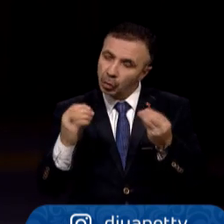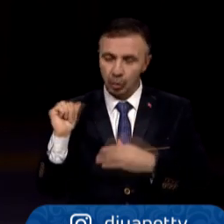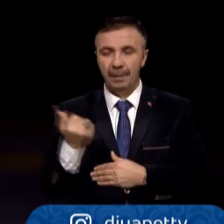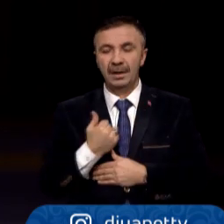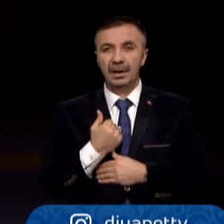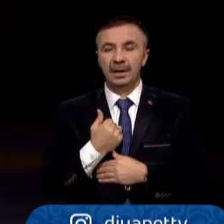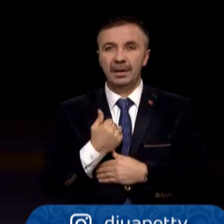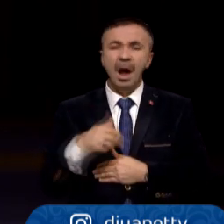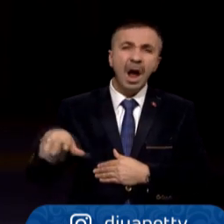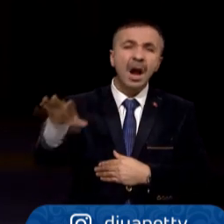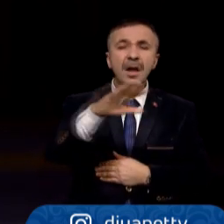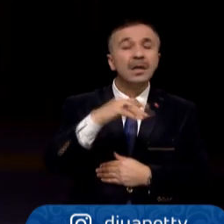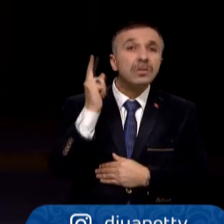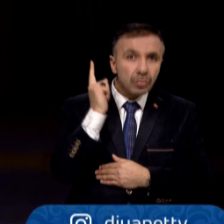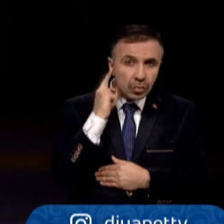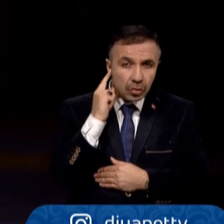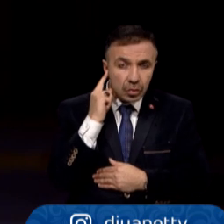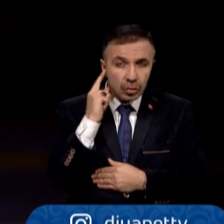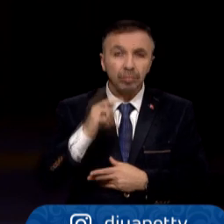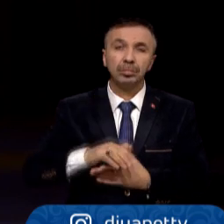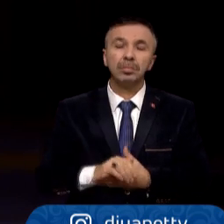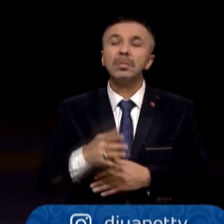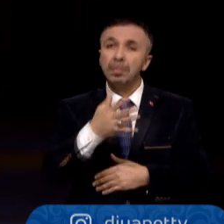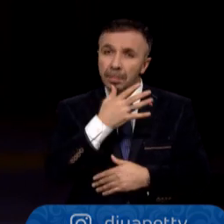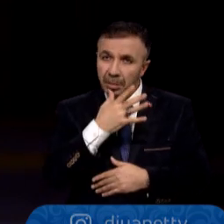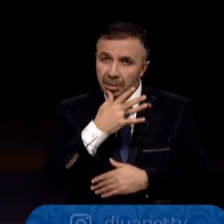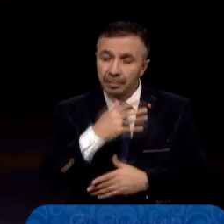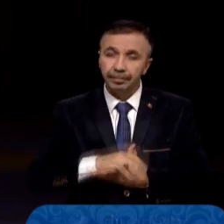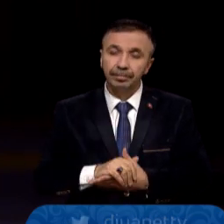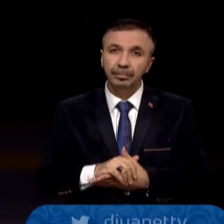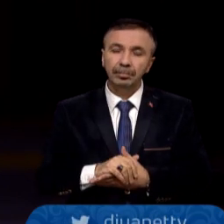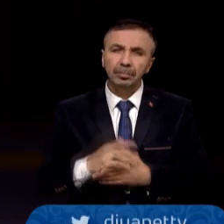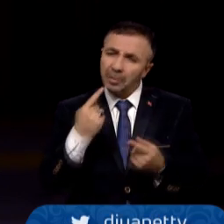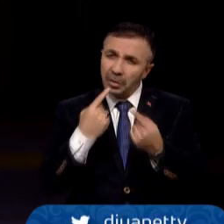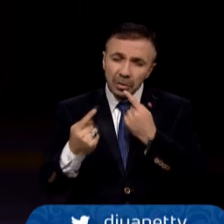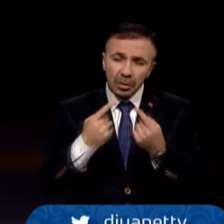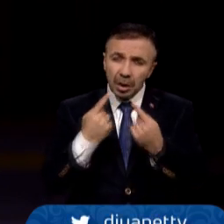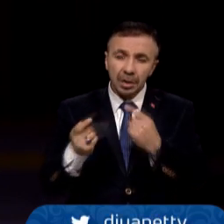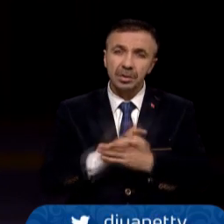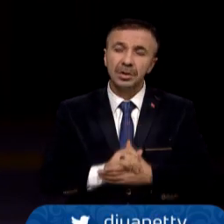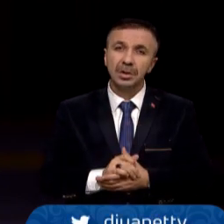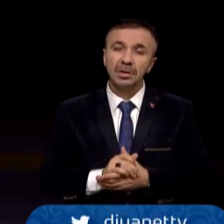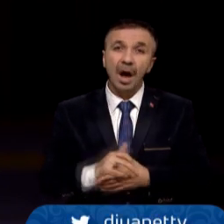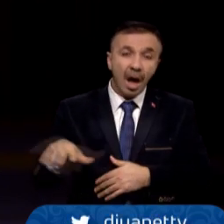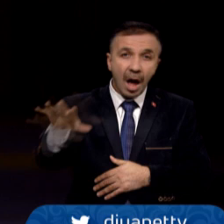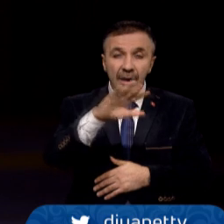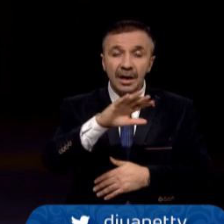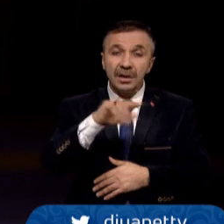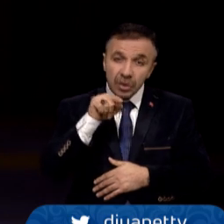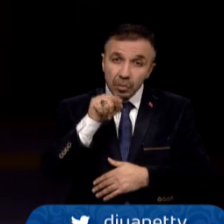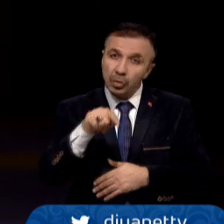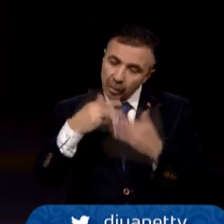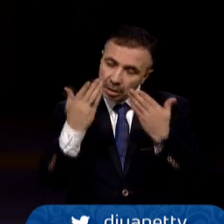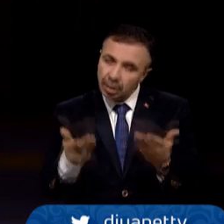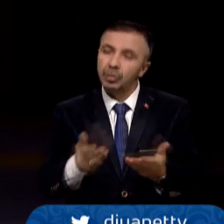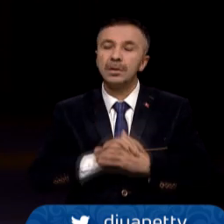konuda önemlidir Herkes Duysun bilsin istişare bilsin